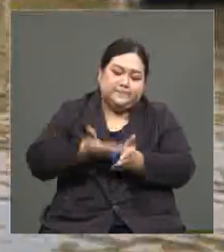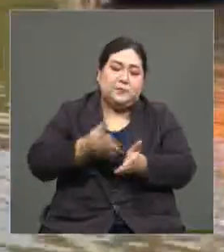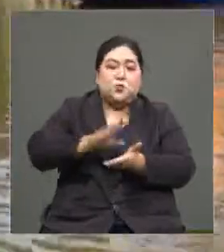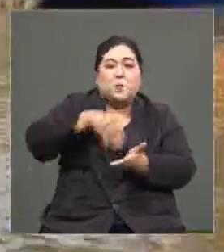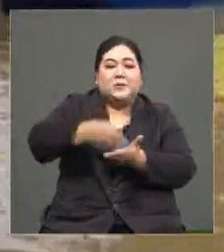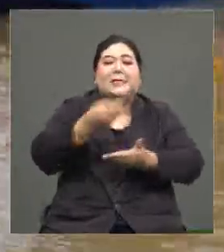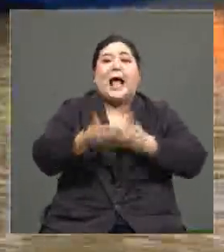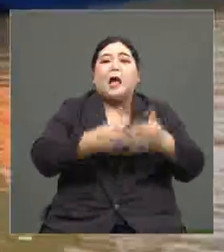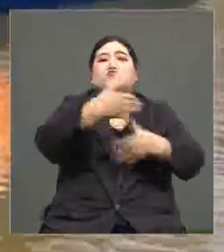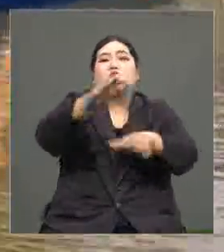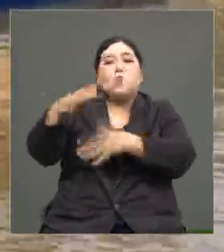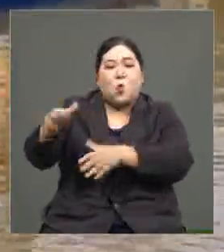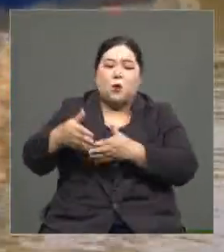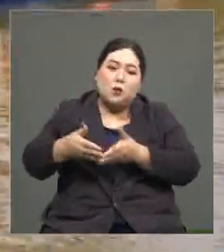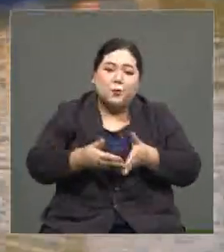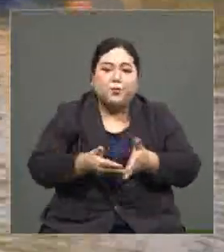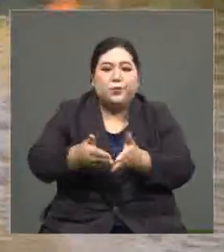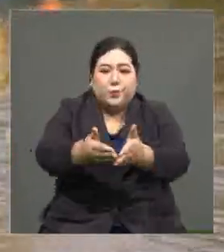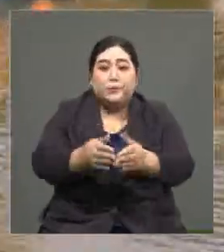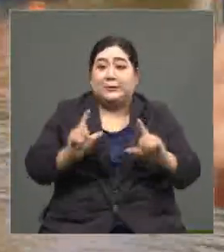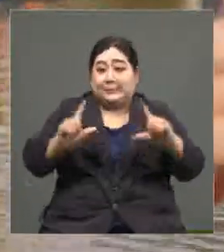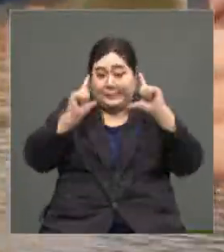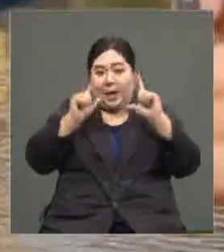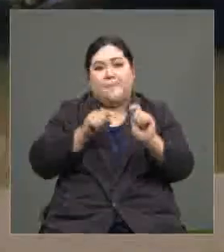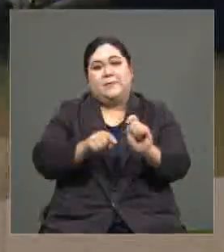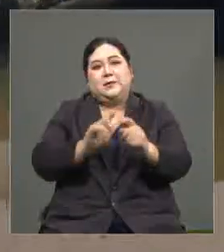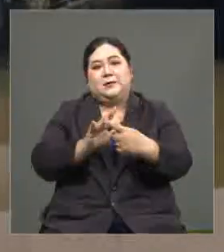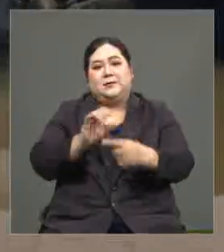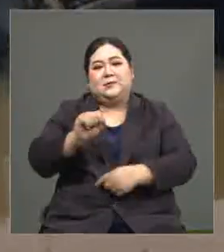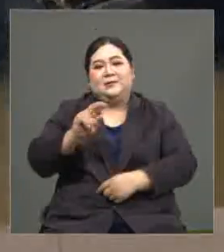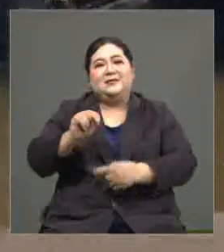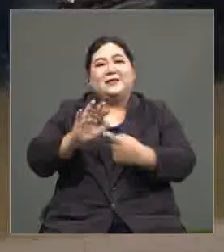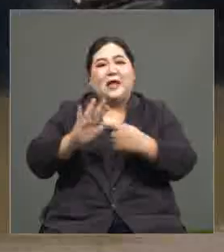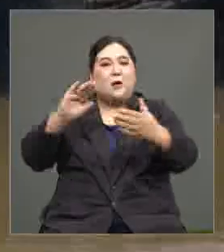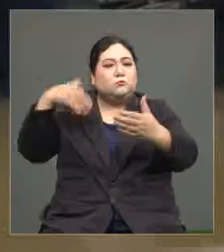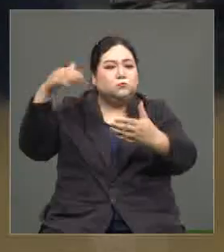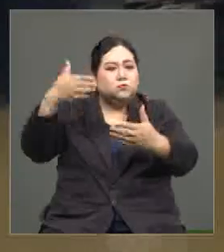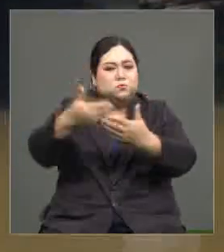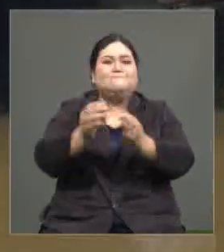ของความเจริญรุ่งเรืองในอดีตของอำเภอเสนาและก็ยังคงมีความสำคัญต่อชุมชนมาจนถึงปัจจุบันค่ะ